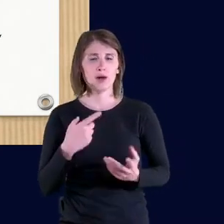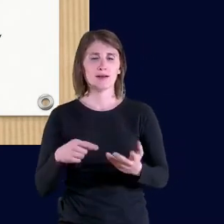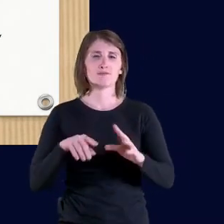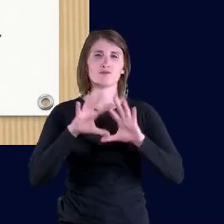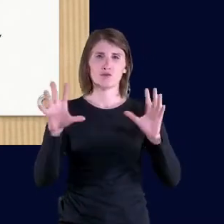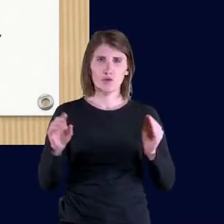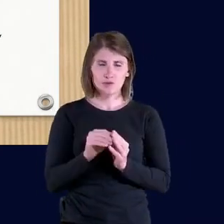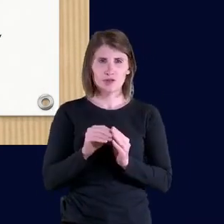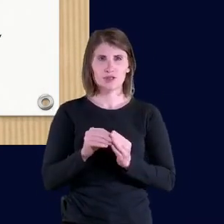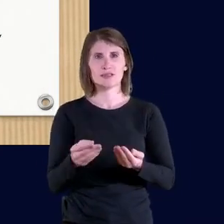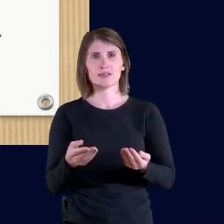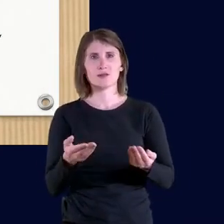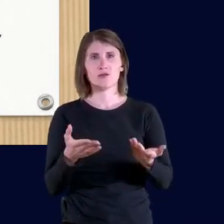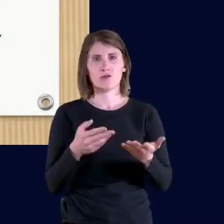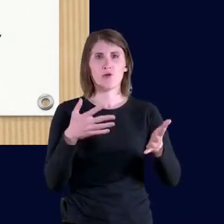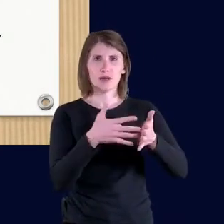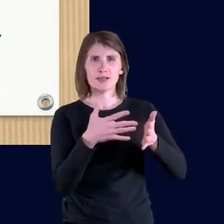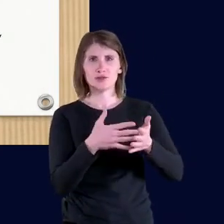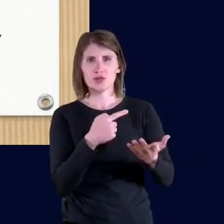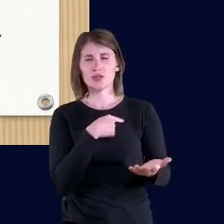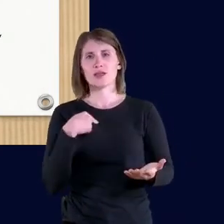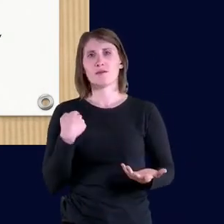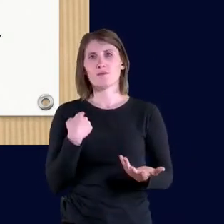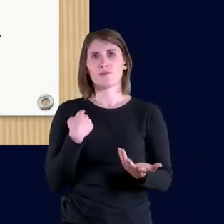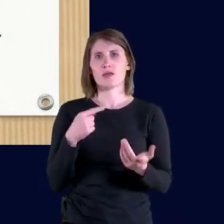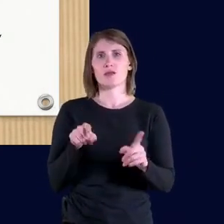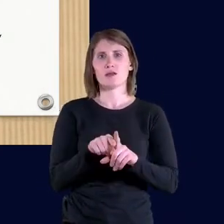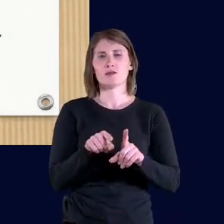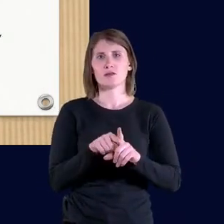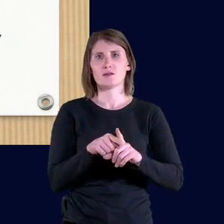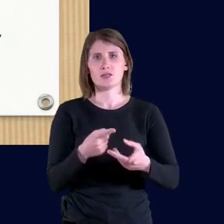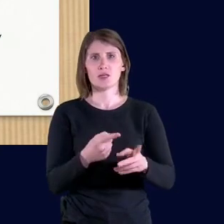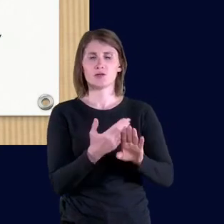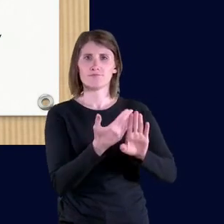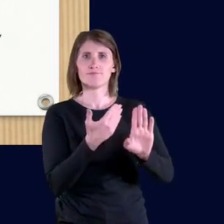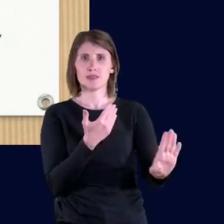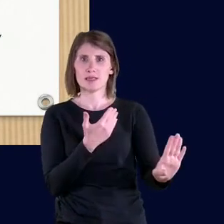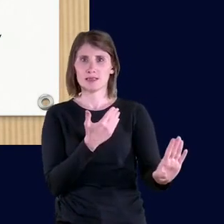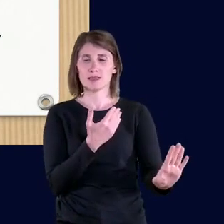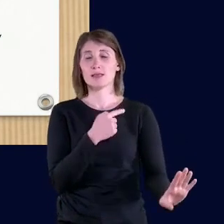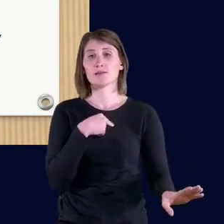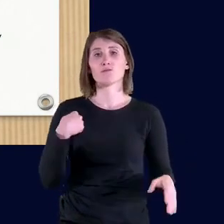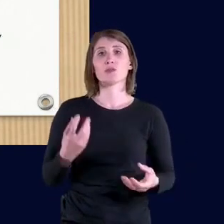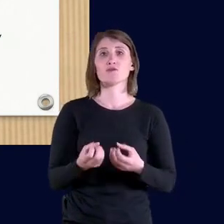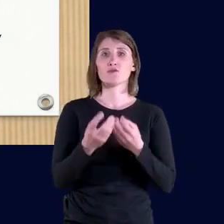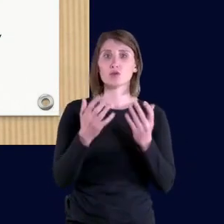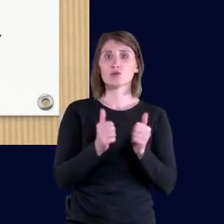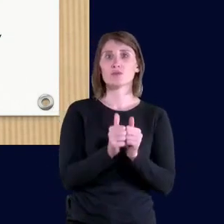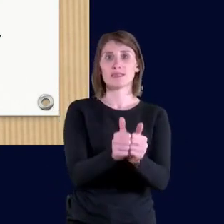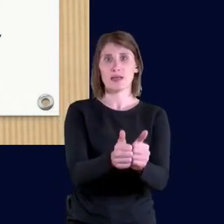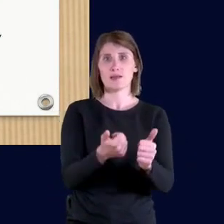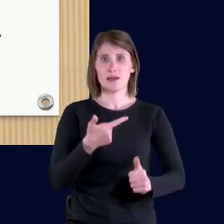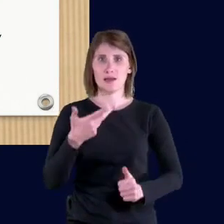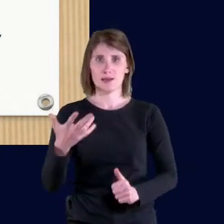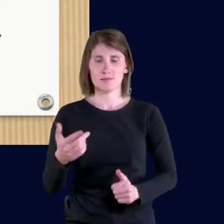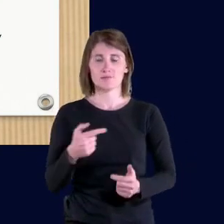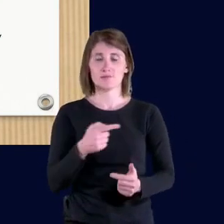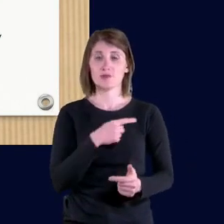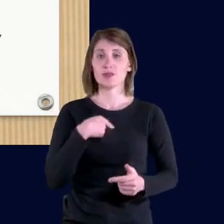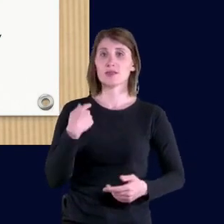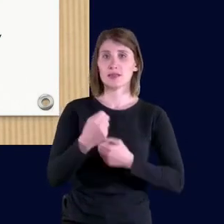rodzaju Lock Down ograniczenia idziemy pracowaliśmy weźmie określimy zadania i nasza praca